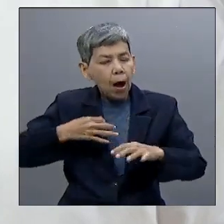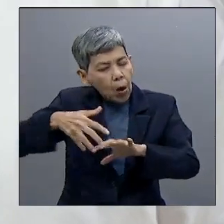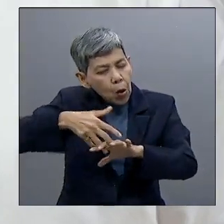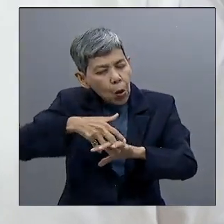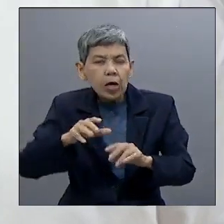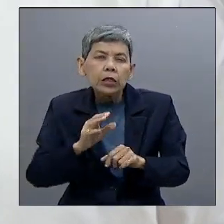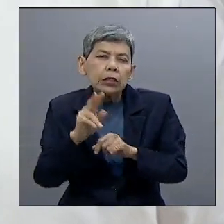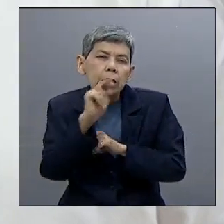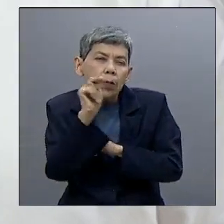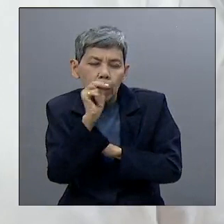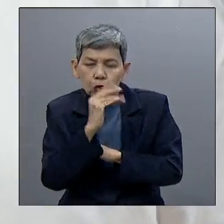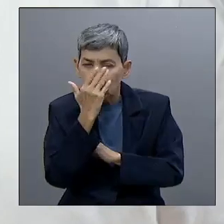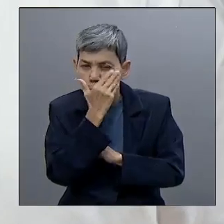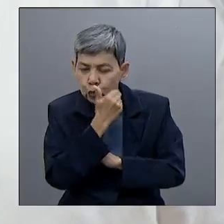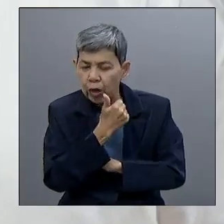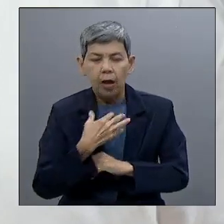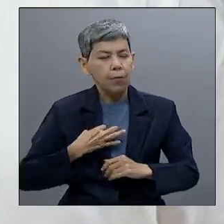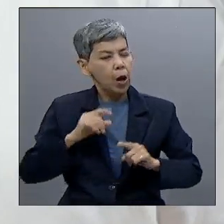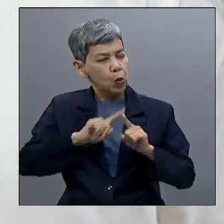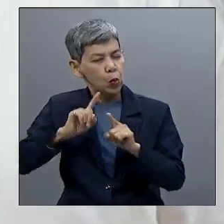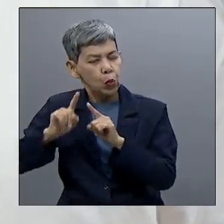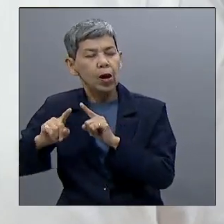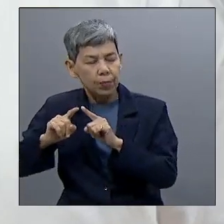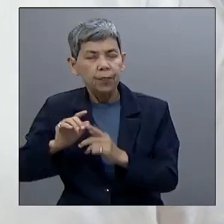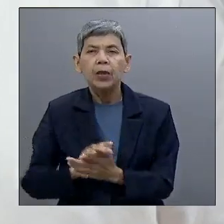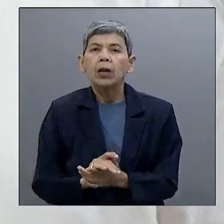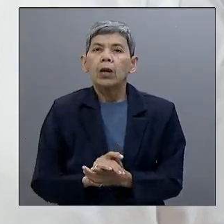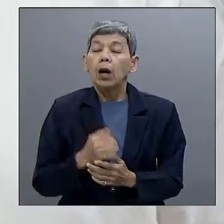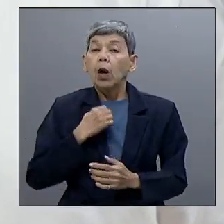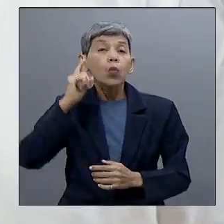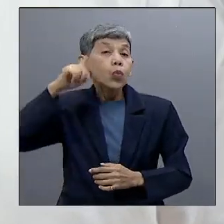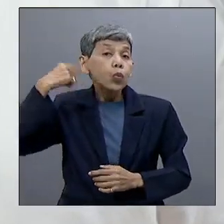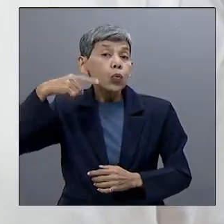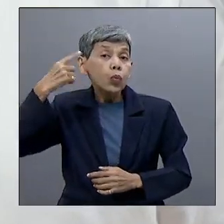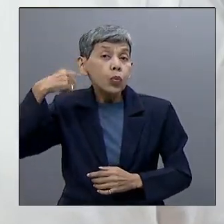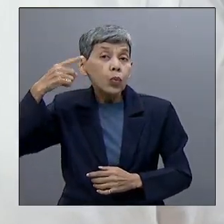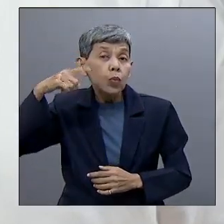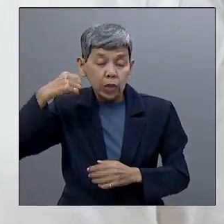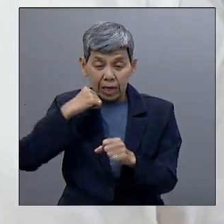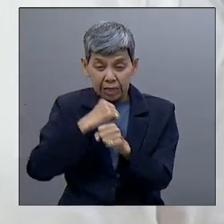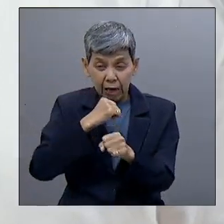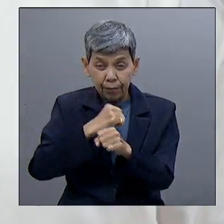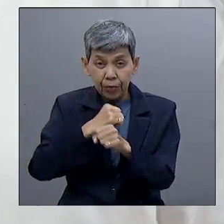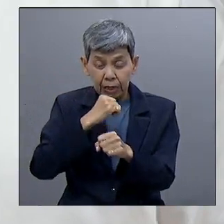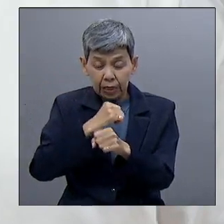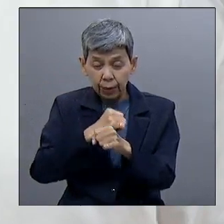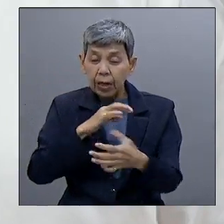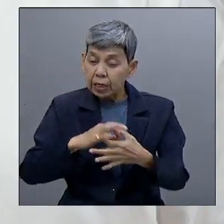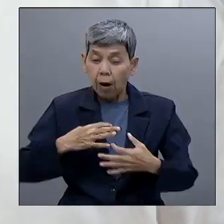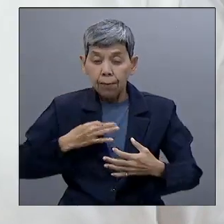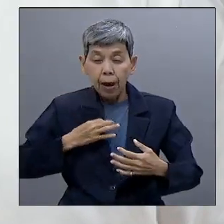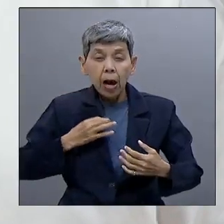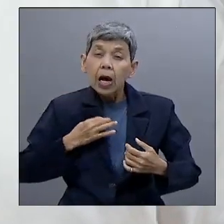ยอะมีการทำแฟชั่นผ้าครามแต่ว่าผู้หญิงที่อยู่ในสาขาของการทำเส้นใยผ้าคร